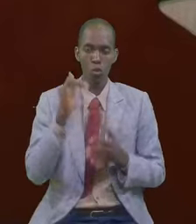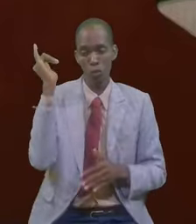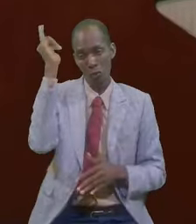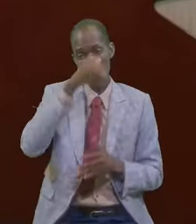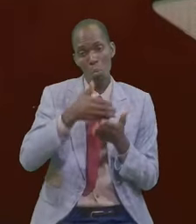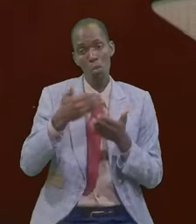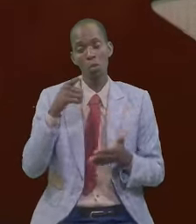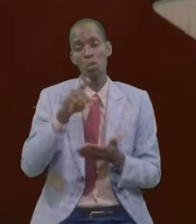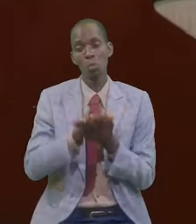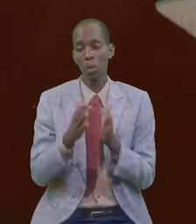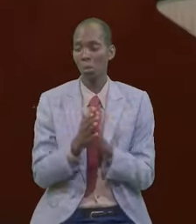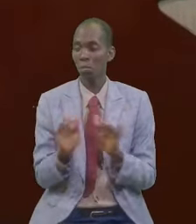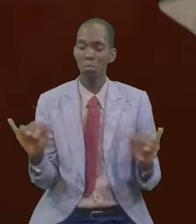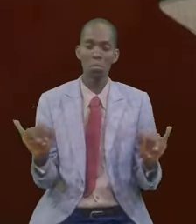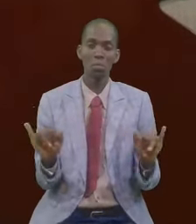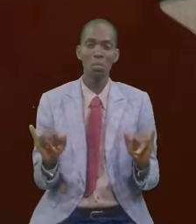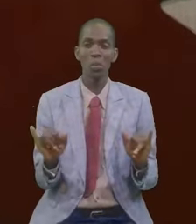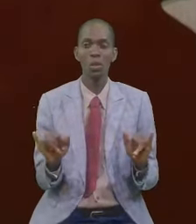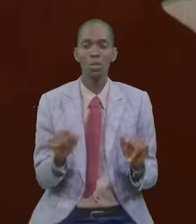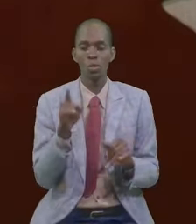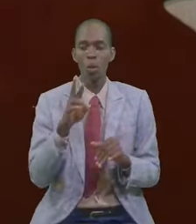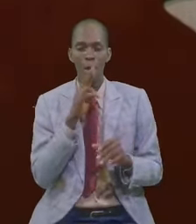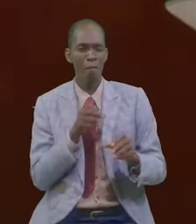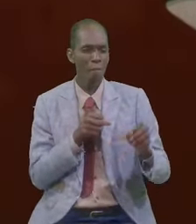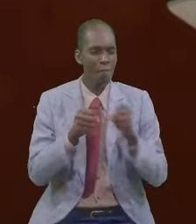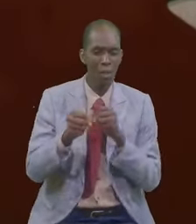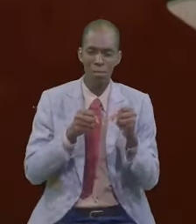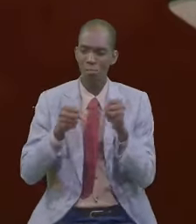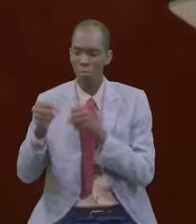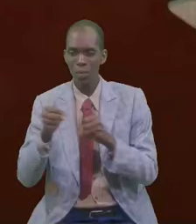ressembles toi-même. Et